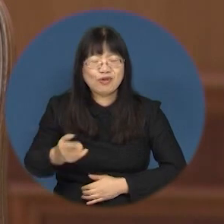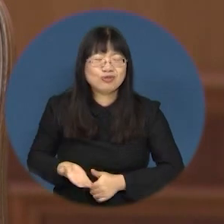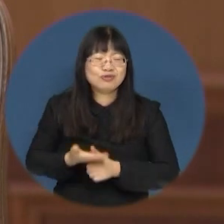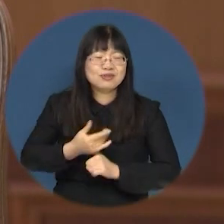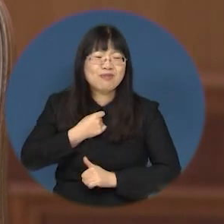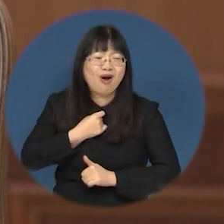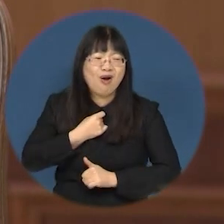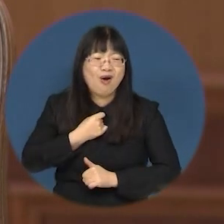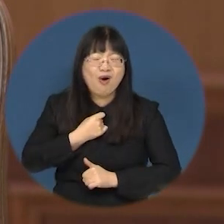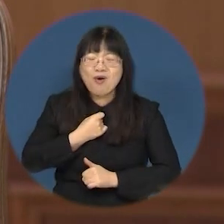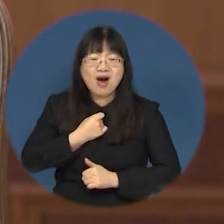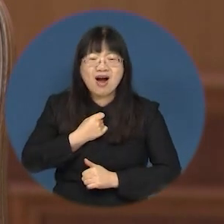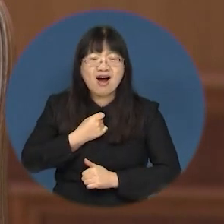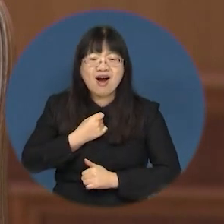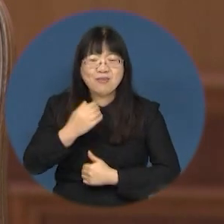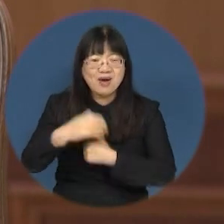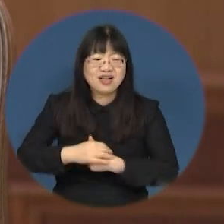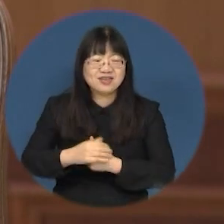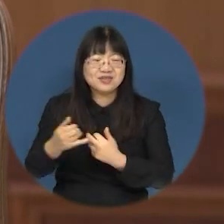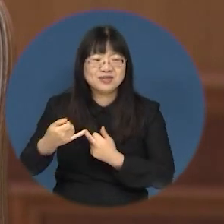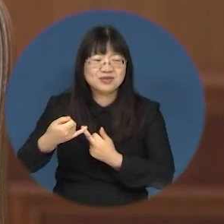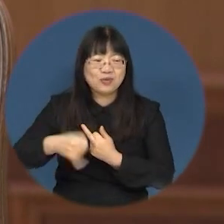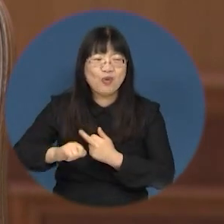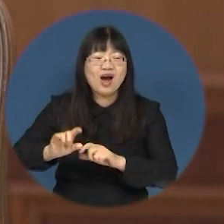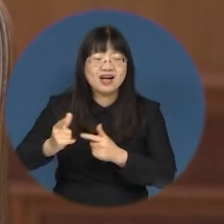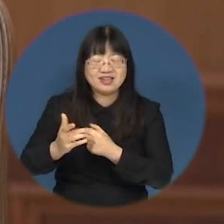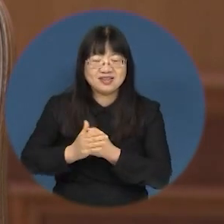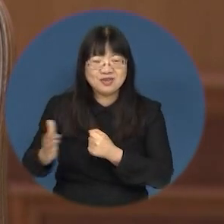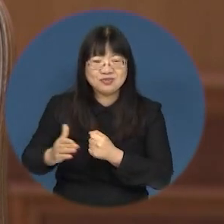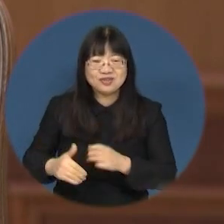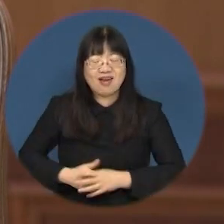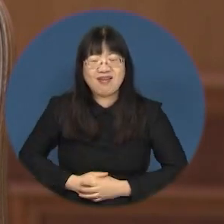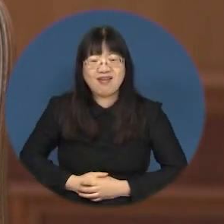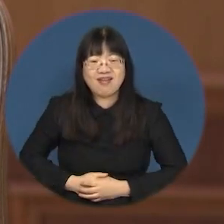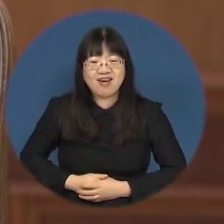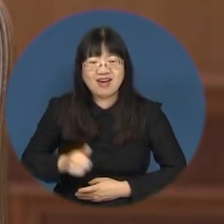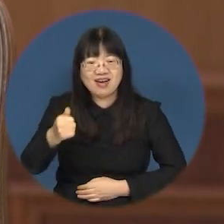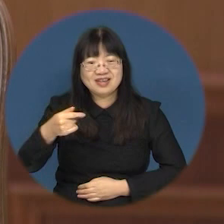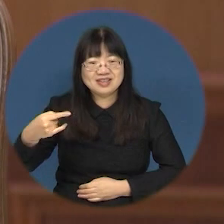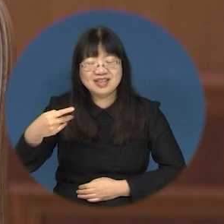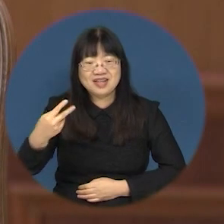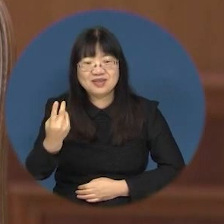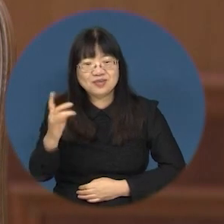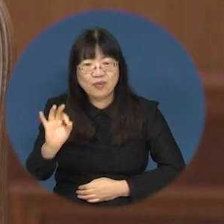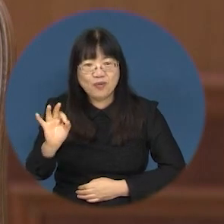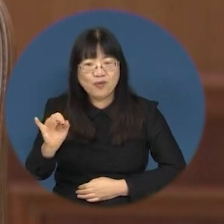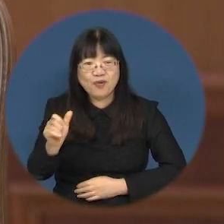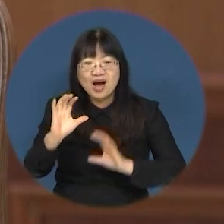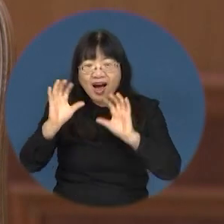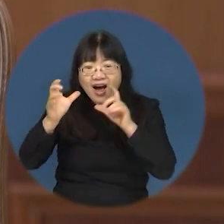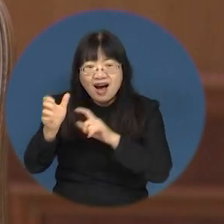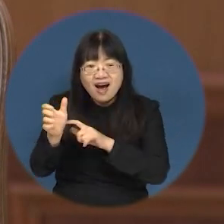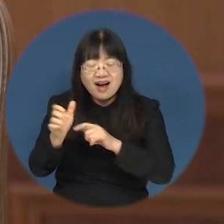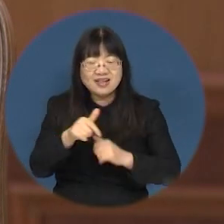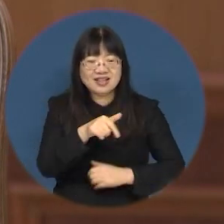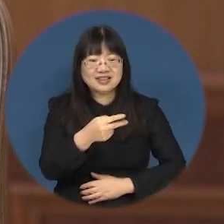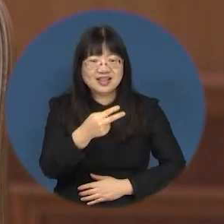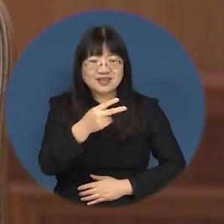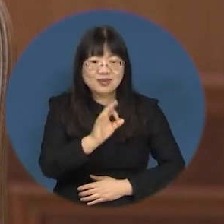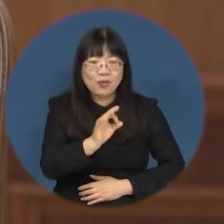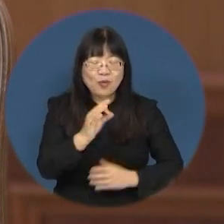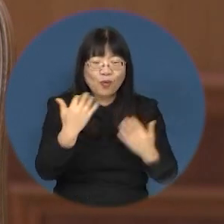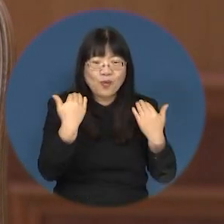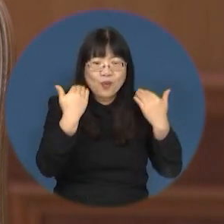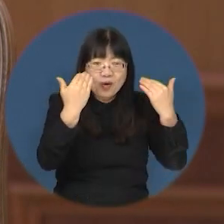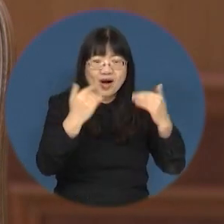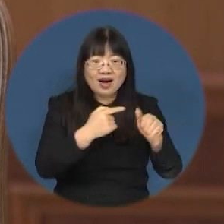아니잖아요. 근데 이것이 어쨌든 맡다 보니까 그다음에 그 희동이라는 아이가 그 길동 씨나 뭐 이런 다른